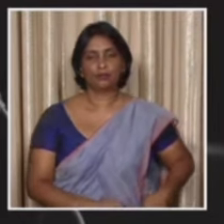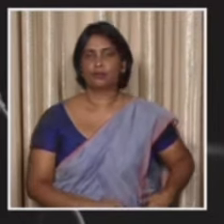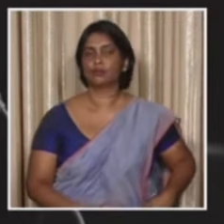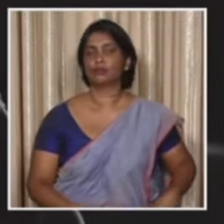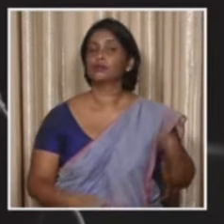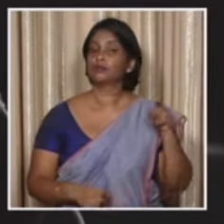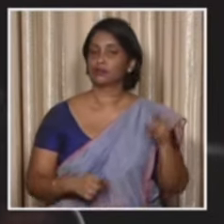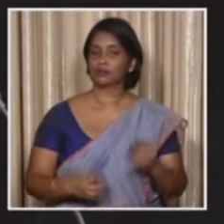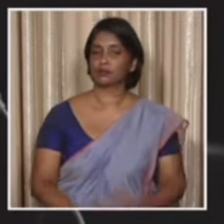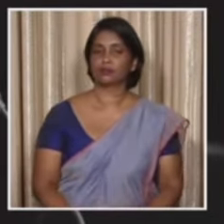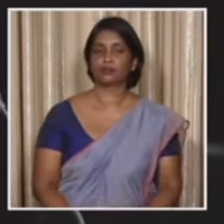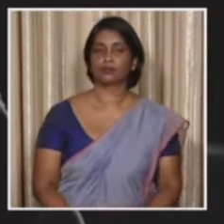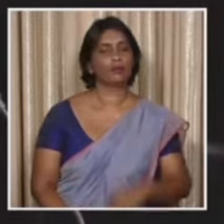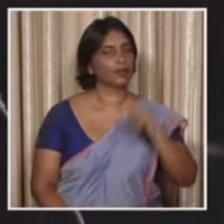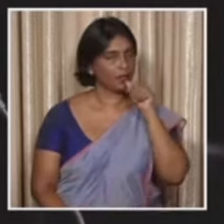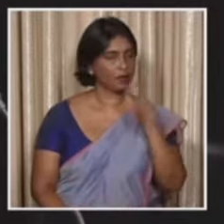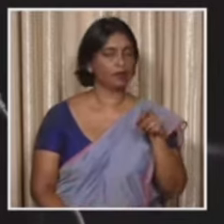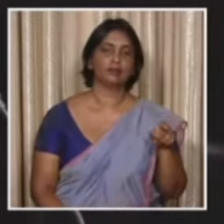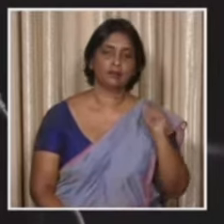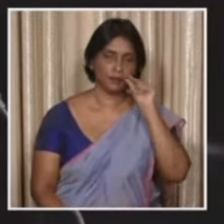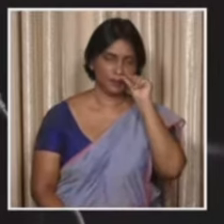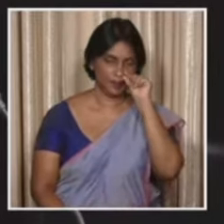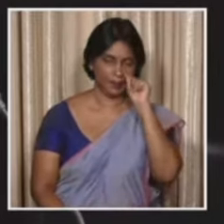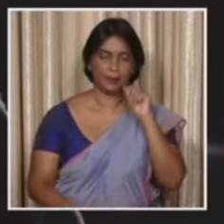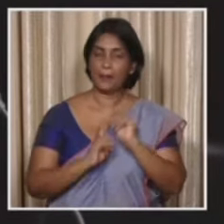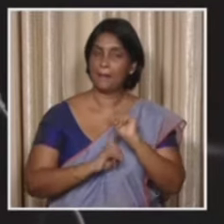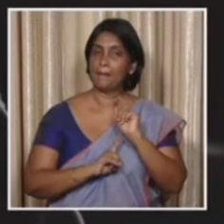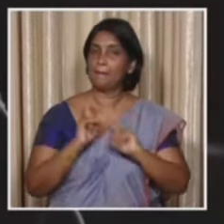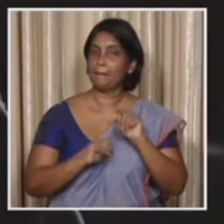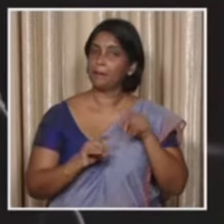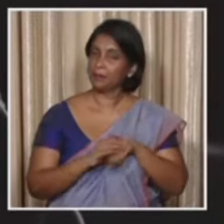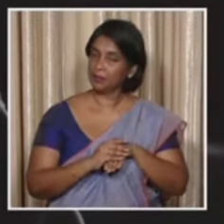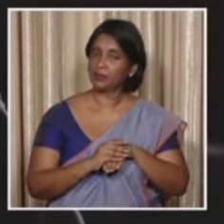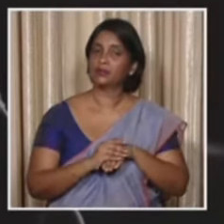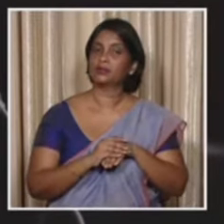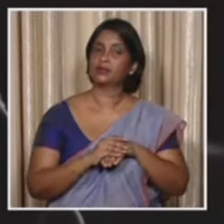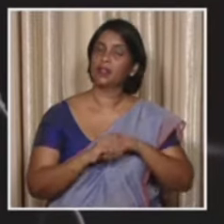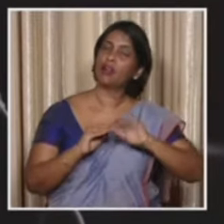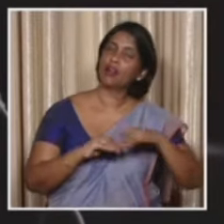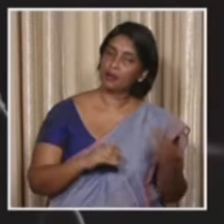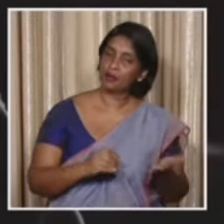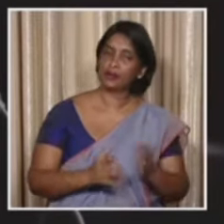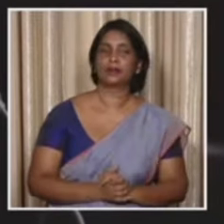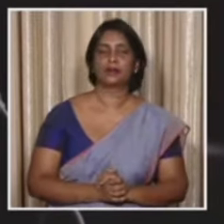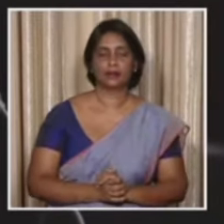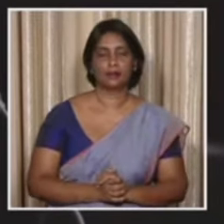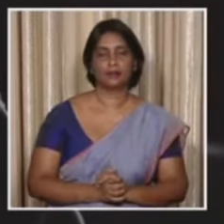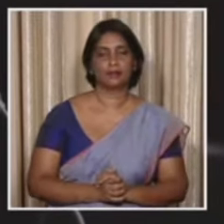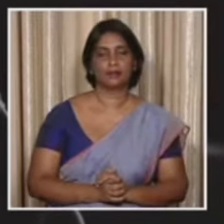எத்துமா அத்த வசியம் பார்லிமெண்ட் பார்லிமெண்ட்வித் அத்துலேத் பிட்டதித்